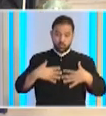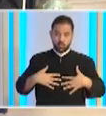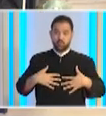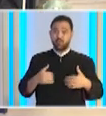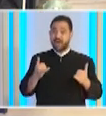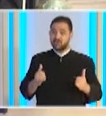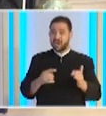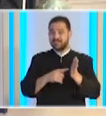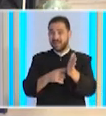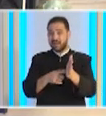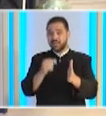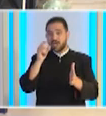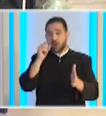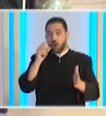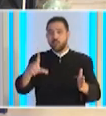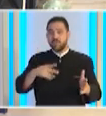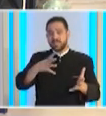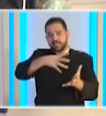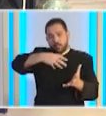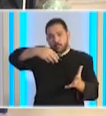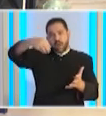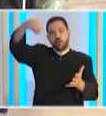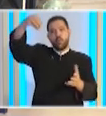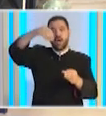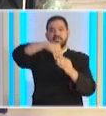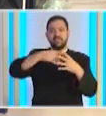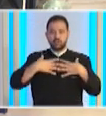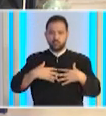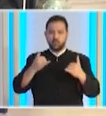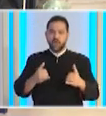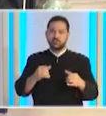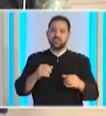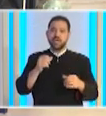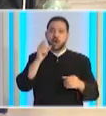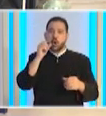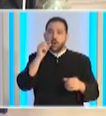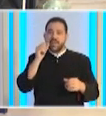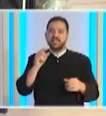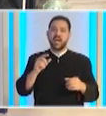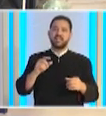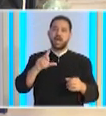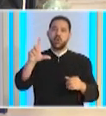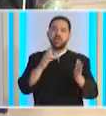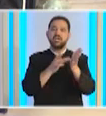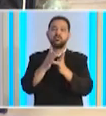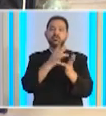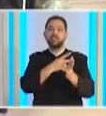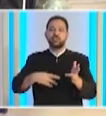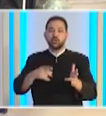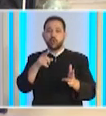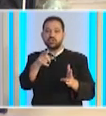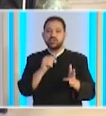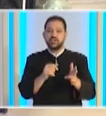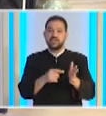lucru semnifică că omul este cumva preluat în trupul acesta, în umanitatea lui Hristos și el prezintă această